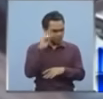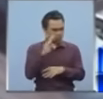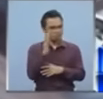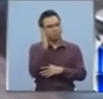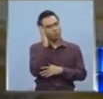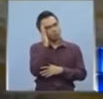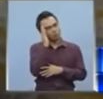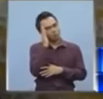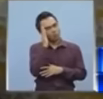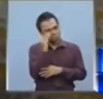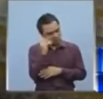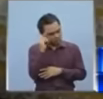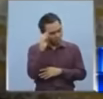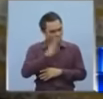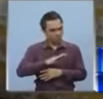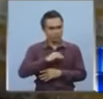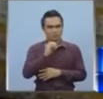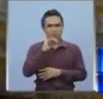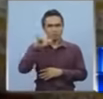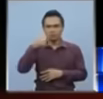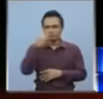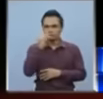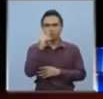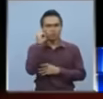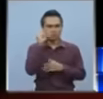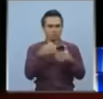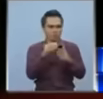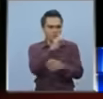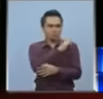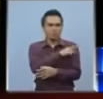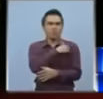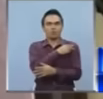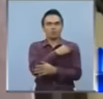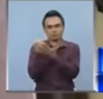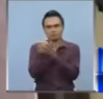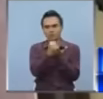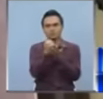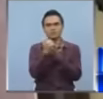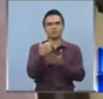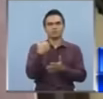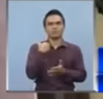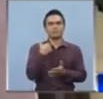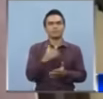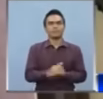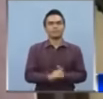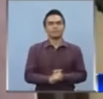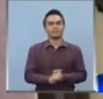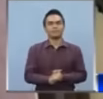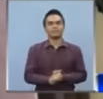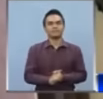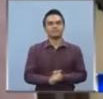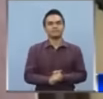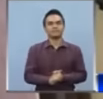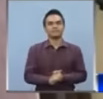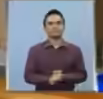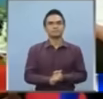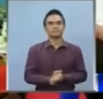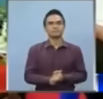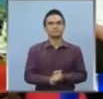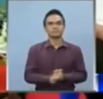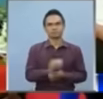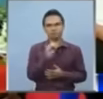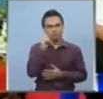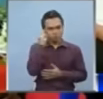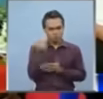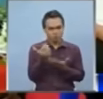ด้วยอารามดีใจจึงพากันโทรศัพท์ตามแพทย์ให้มาช่วยยื้อชีวิตคุณยายอีกครั้งค่ะพอนลูกหลานก็มาใครมาก็มา